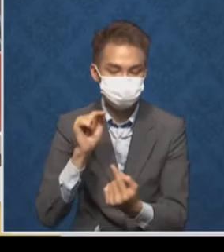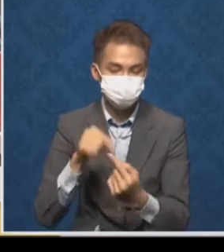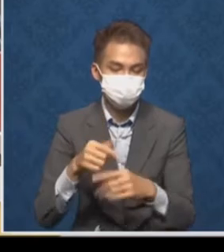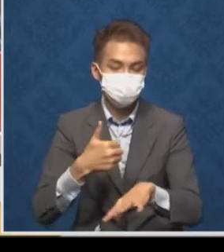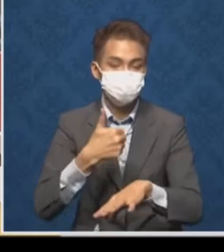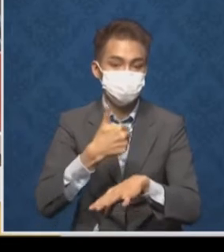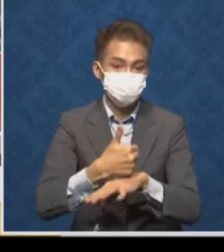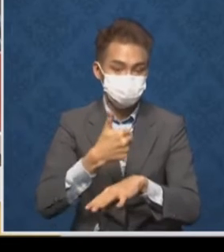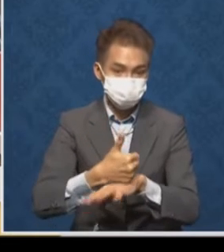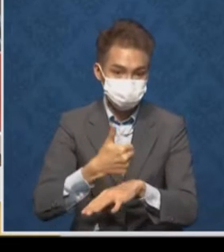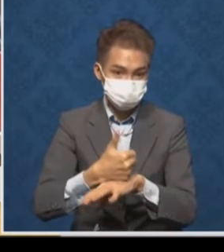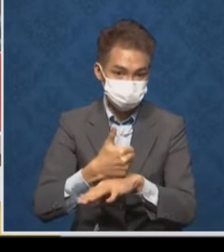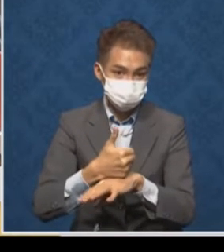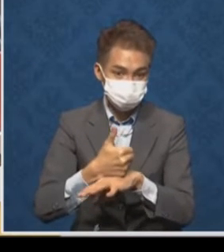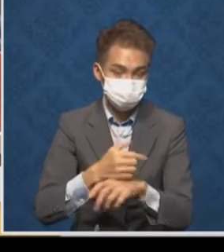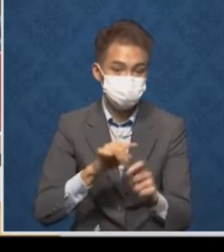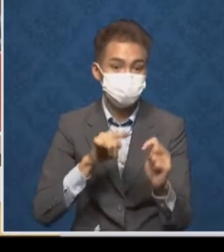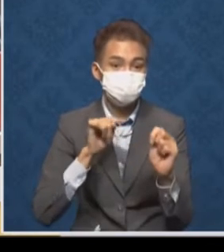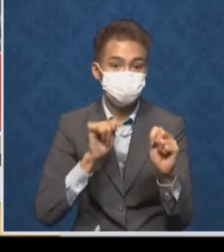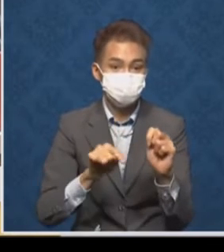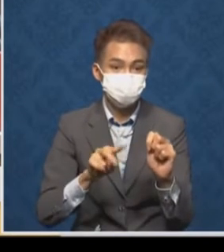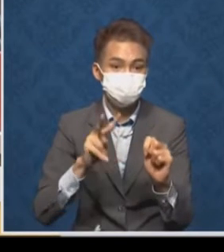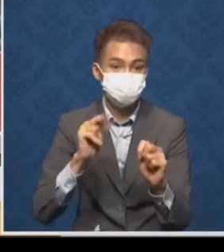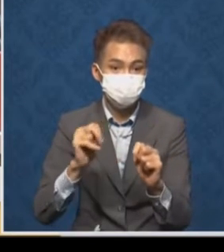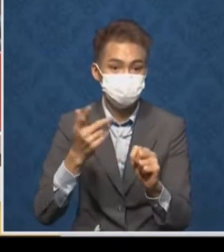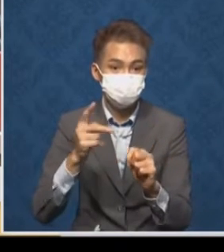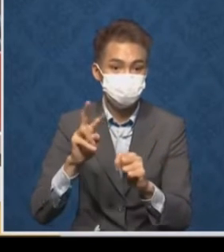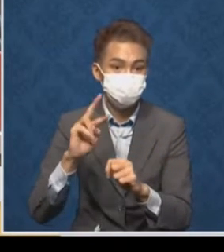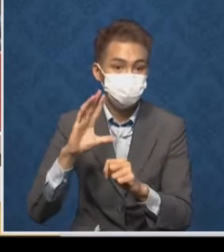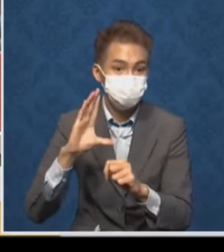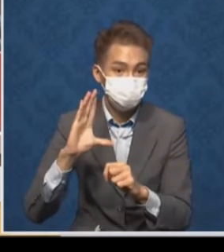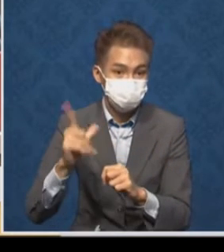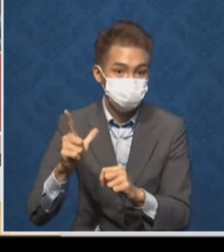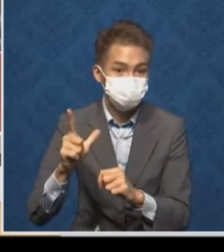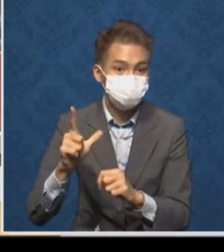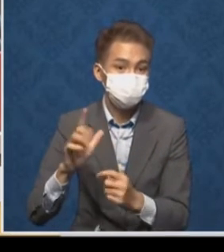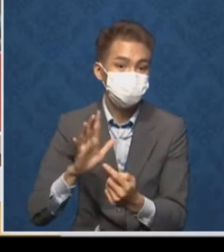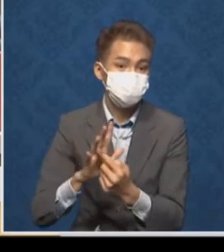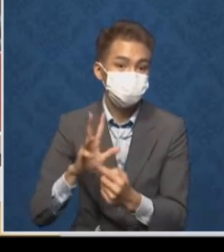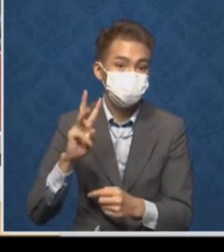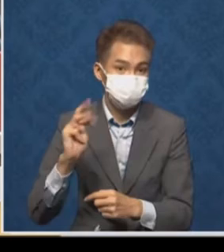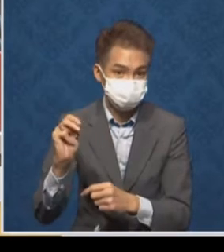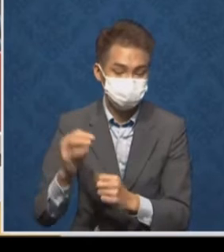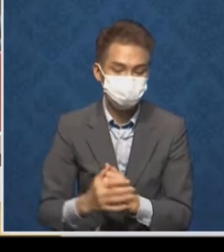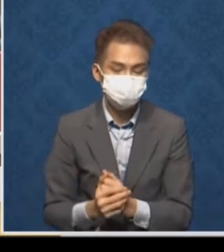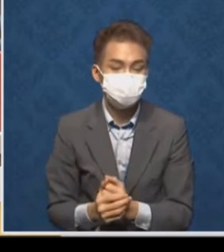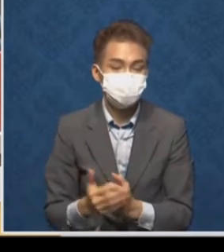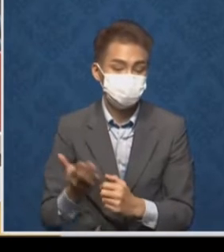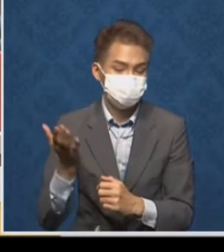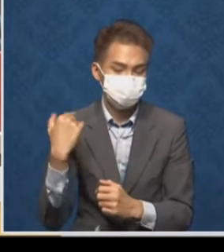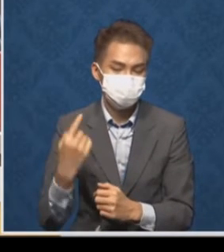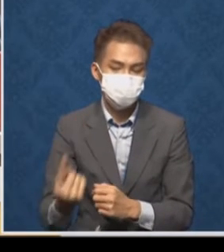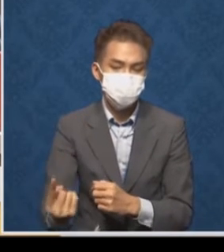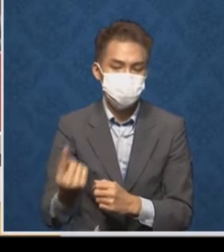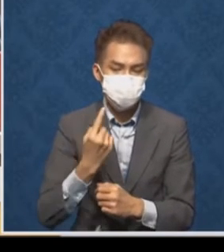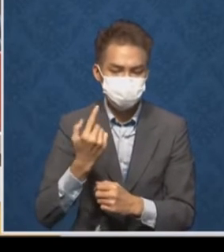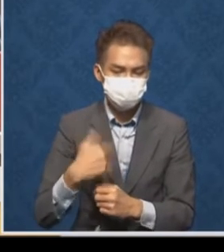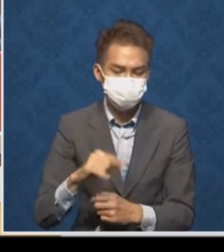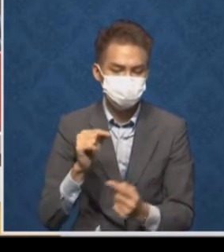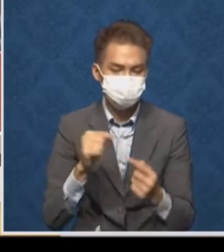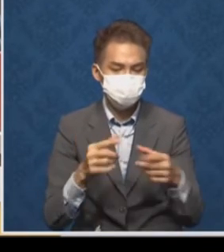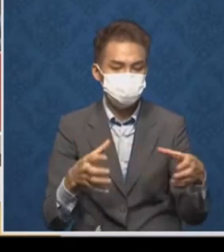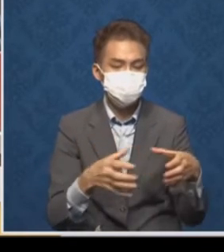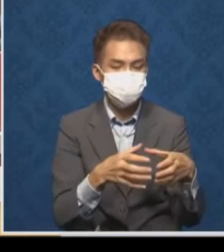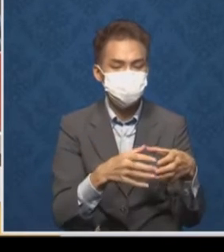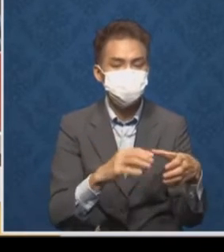บลนครชุมก็คือท่านกำนันปราโมทปันปรีกำนันตำบลนครชุมในสมัยนั้นนะครับว่ามีพื้นที่ตรงหมู่10ตำบลน